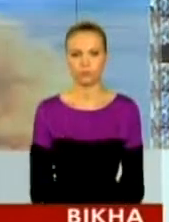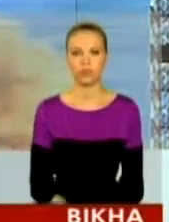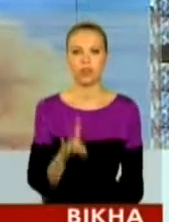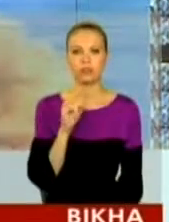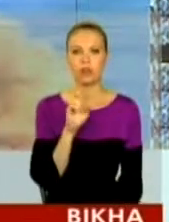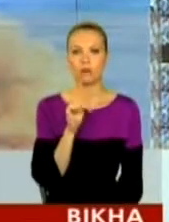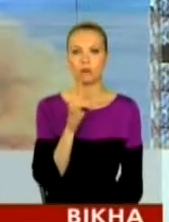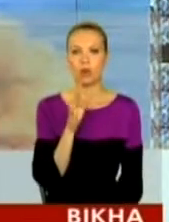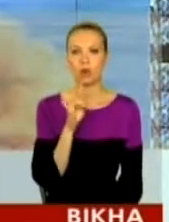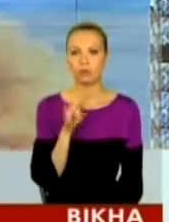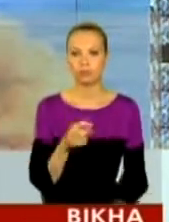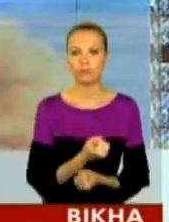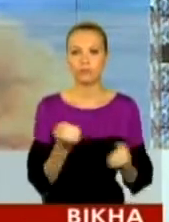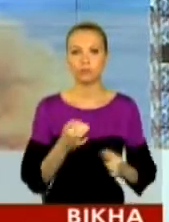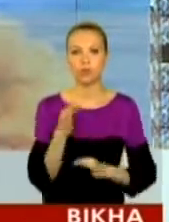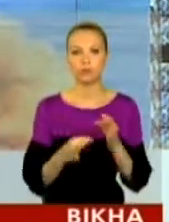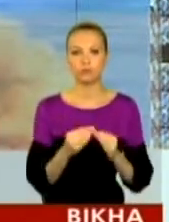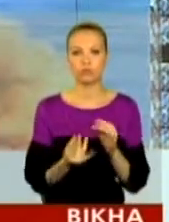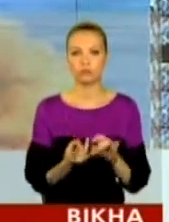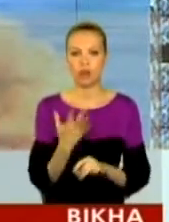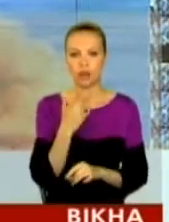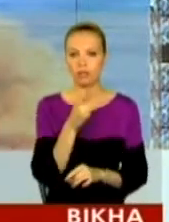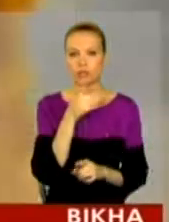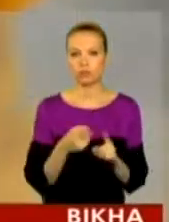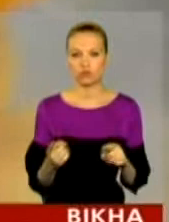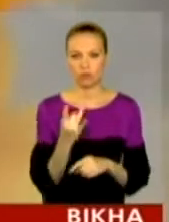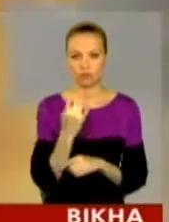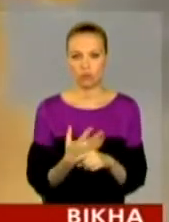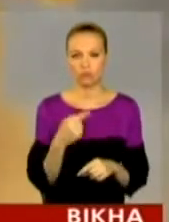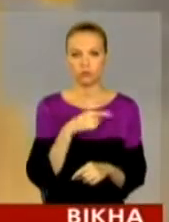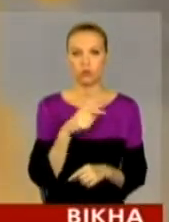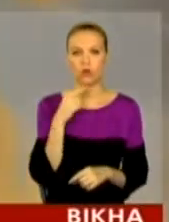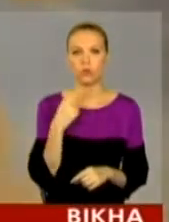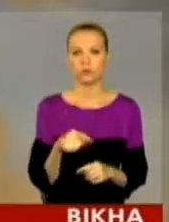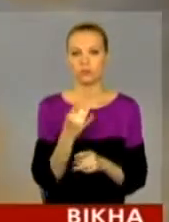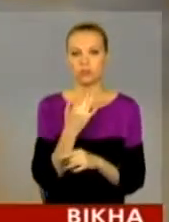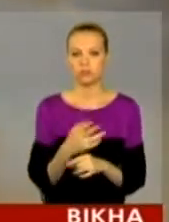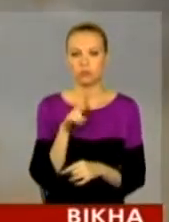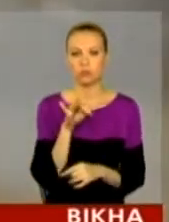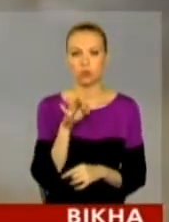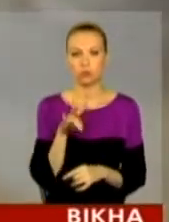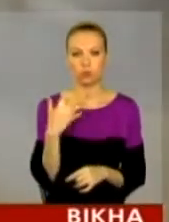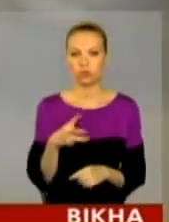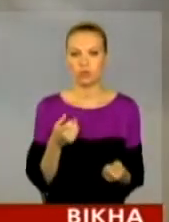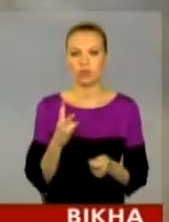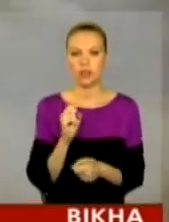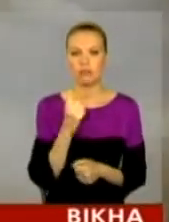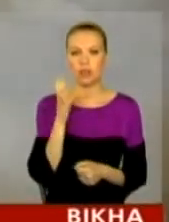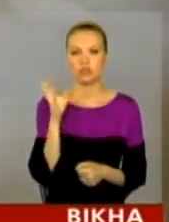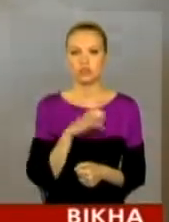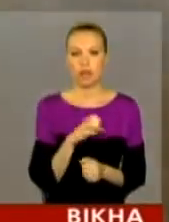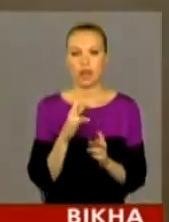На Байконурі вибухнула космічна ракета під час запуску. Російська ракета «Протон» стала некерованою вже на першій секунді, а